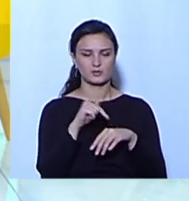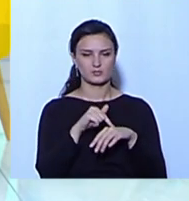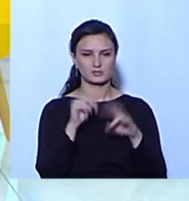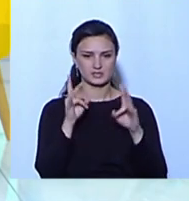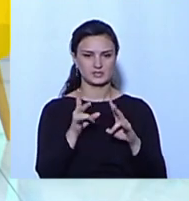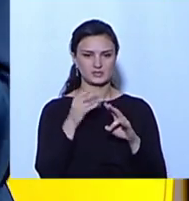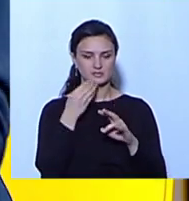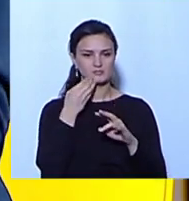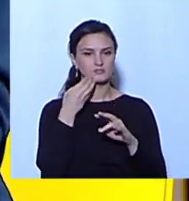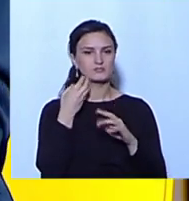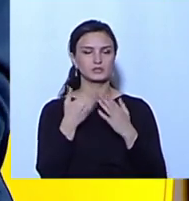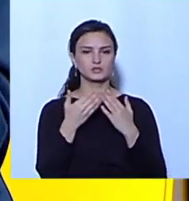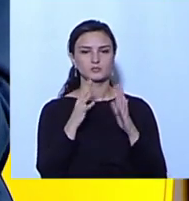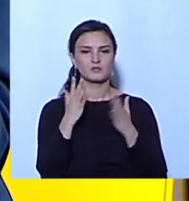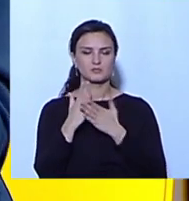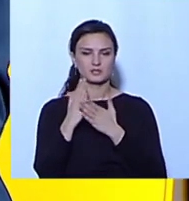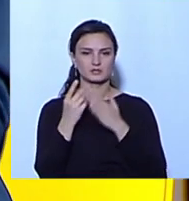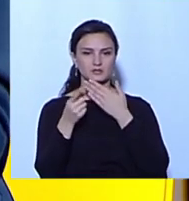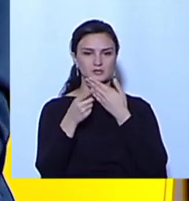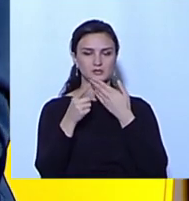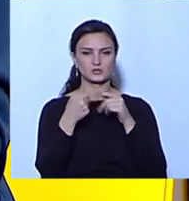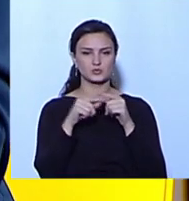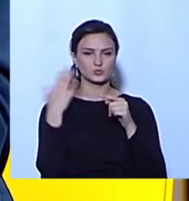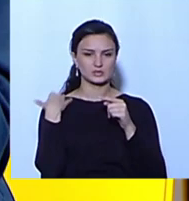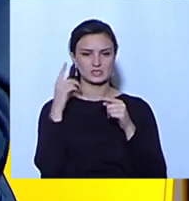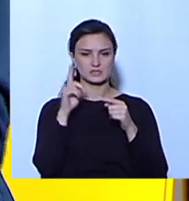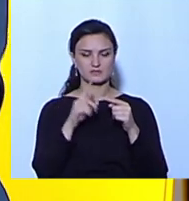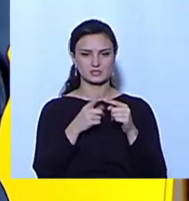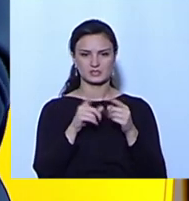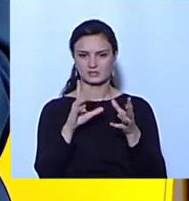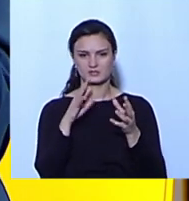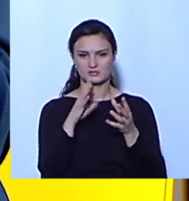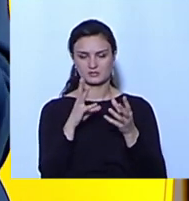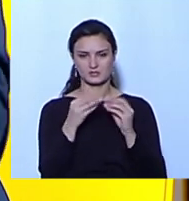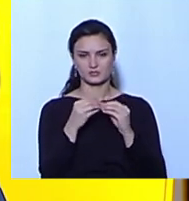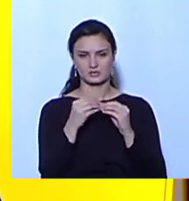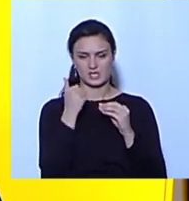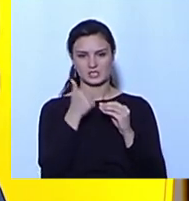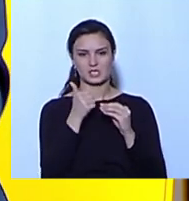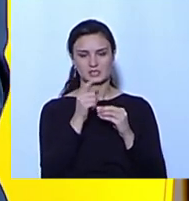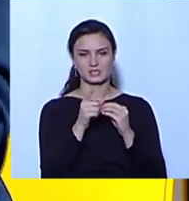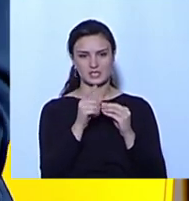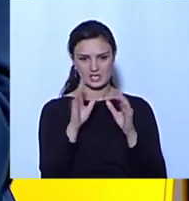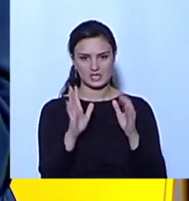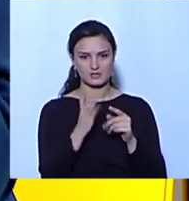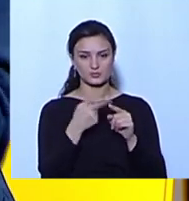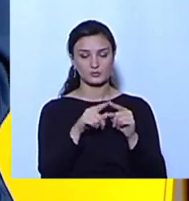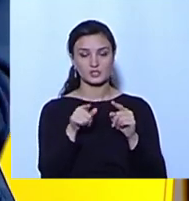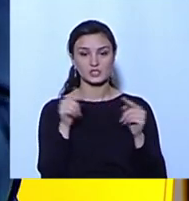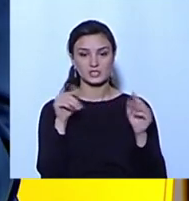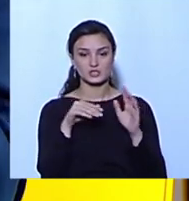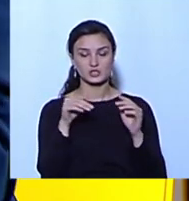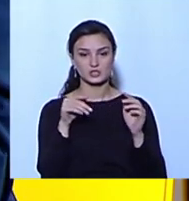ეხლა მაგალითად შემთხვევები არის, სადაც ეს ინსულტი ზურგის ტვინის საკმაოდ კარგად ალაგდება, იმიტომ რომ იქ არის